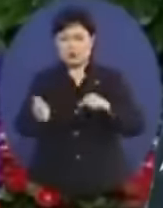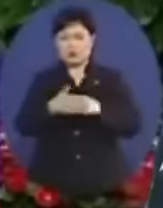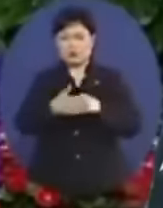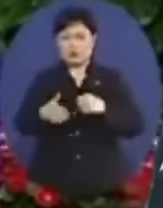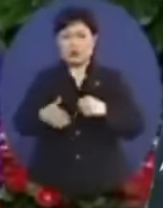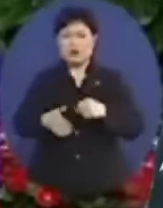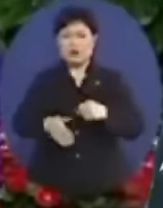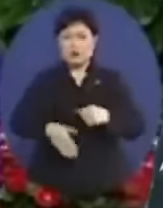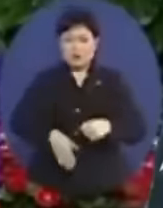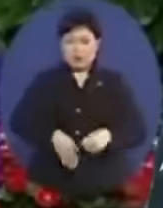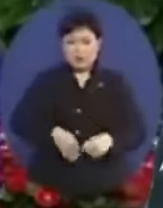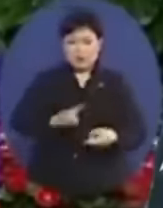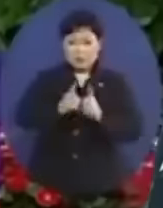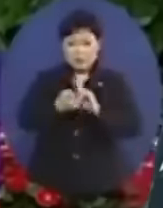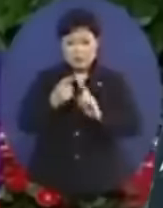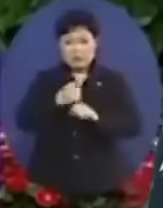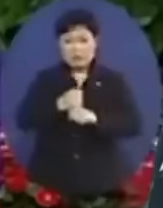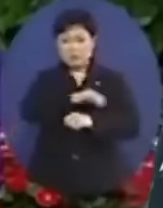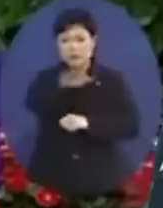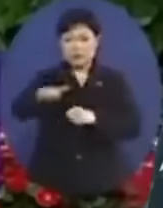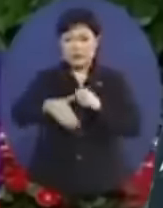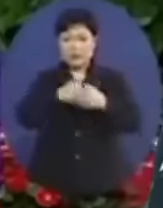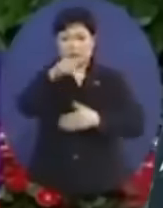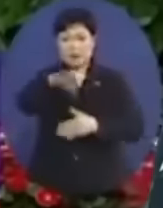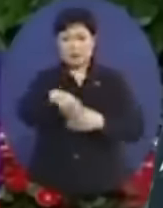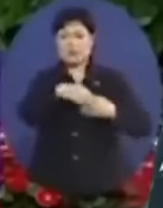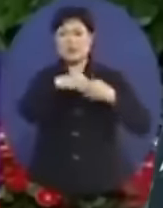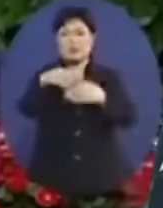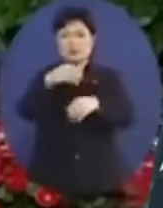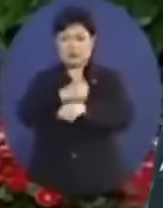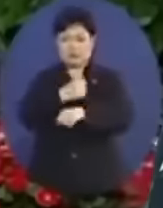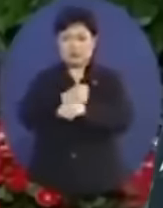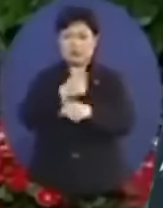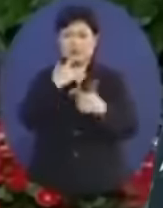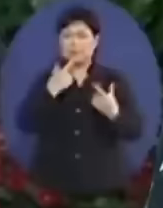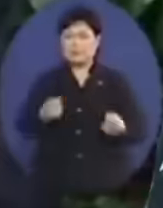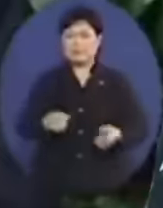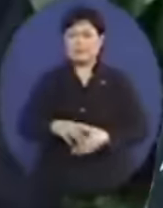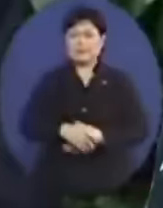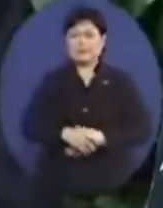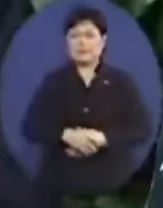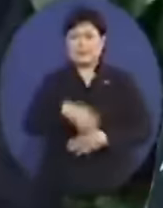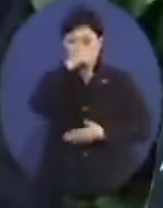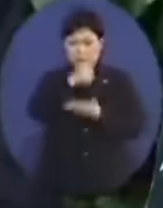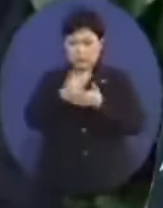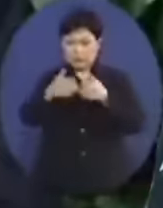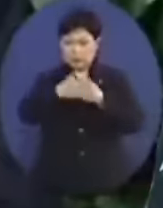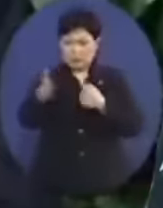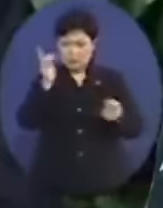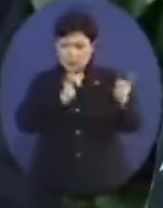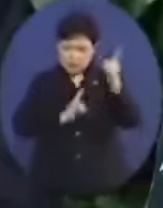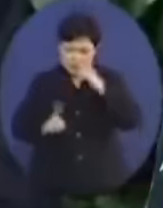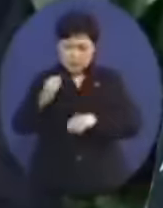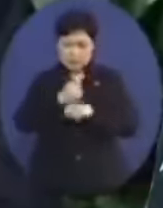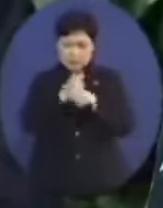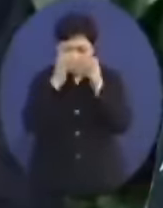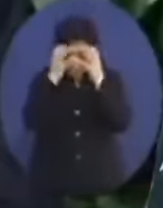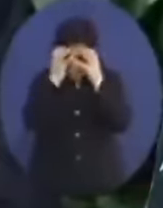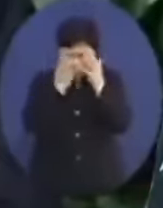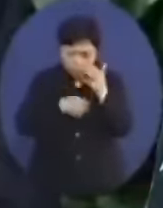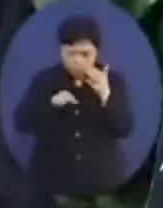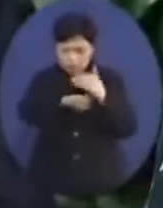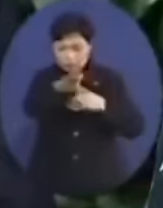대신하니이는 우리를 하나님 앞으로 인도하려 하심이라 죄를 인하여 상에서 그 고통 중에